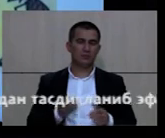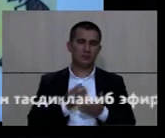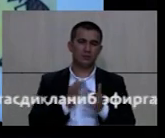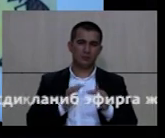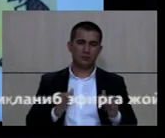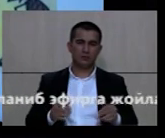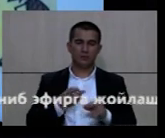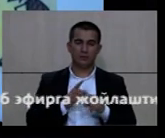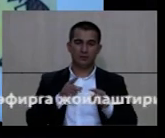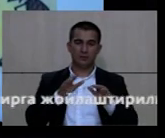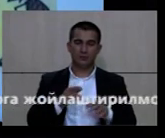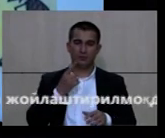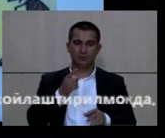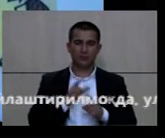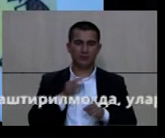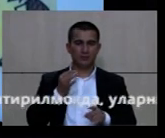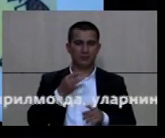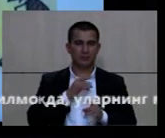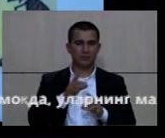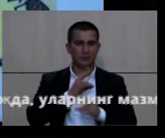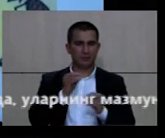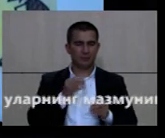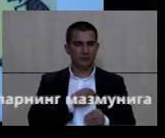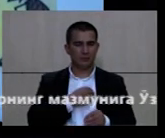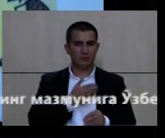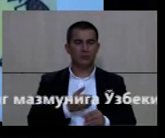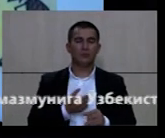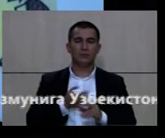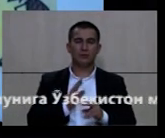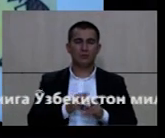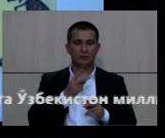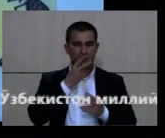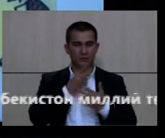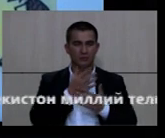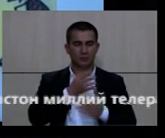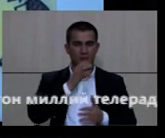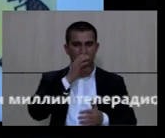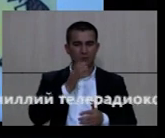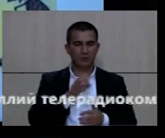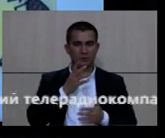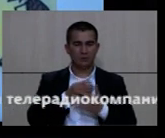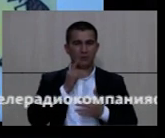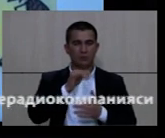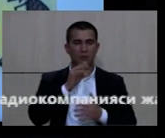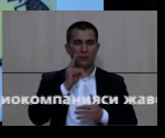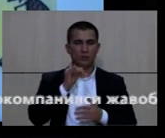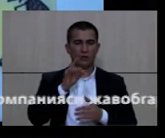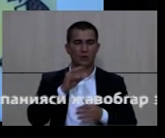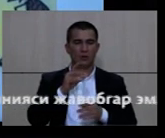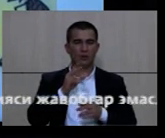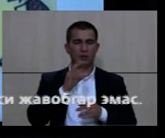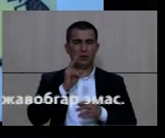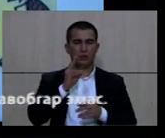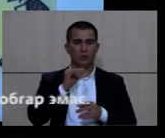Aziz o'quvchilar, shu yerda bir qiziqarli ma'lumotni aytib o'tmoqchiman. Ko'rib turganingizdek, fillarning quloqlari katta bo'ladi. Nima